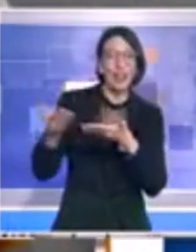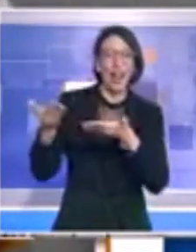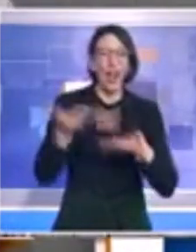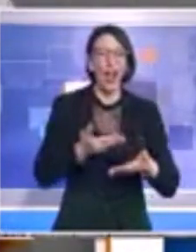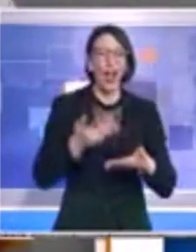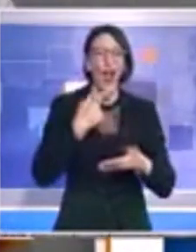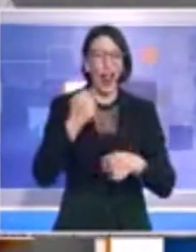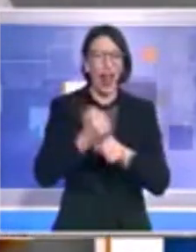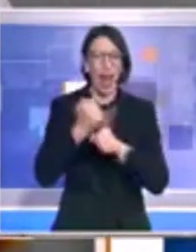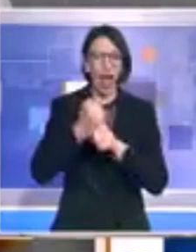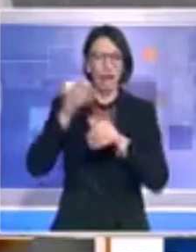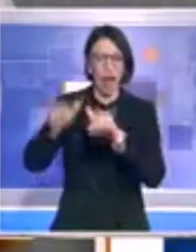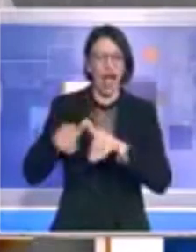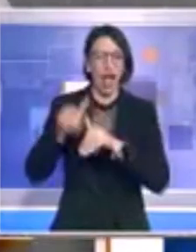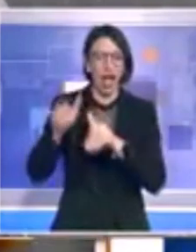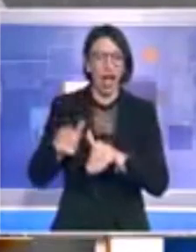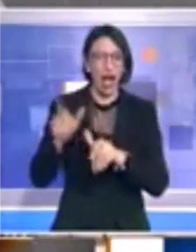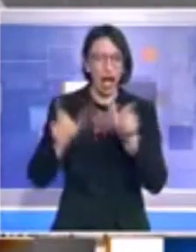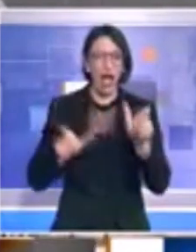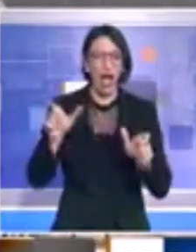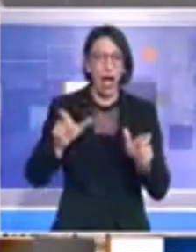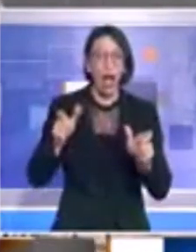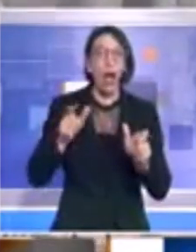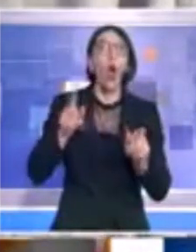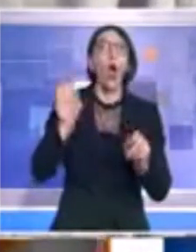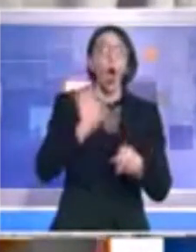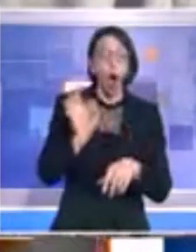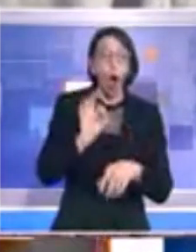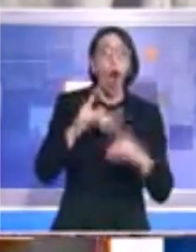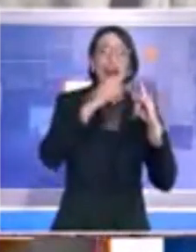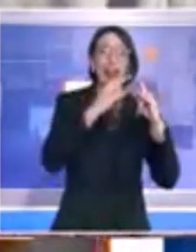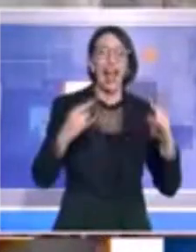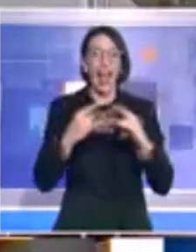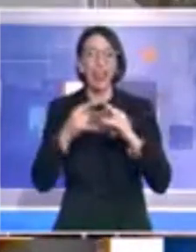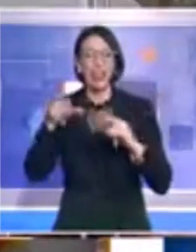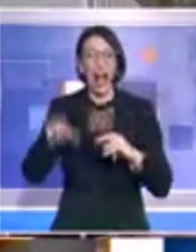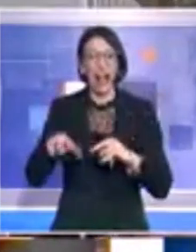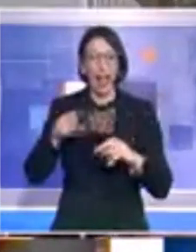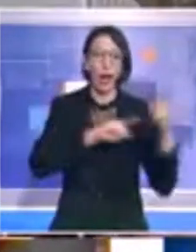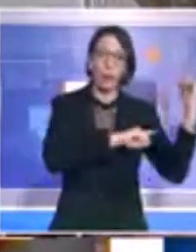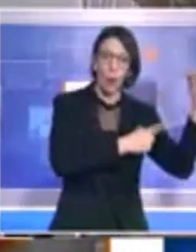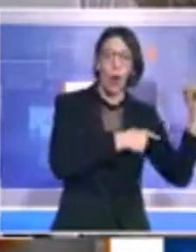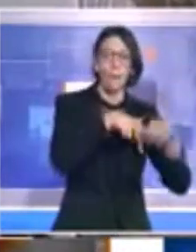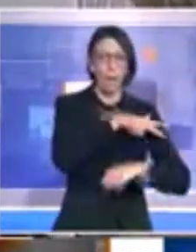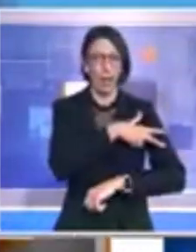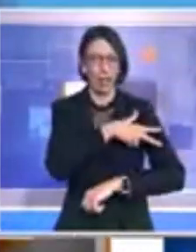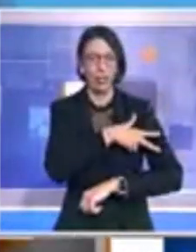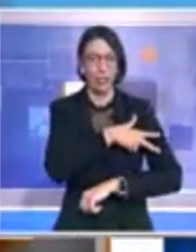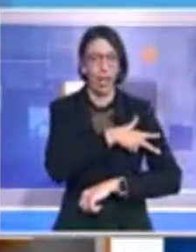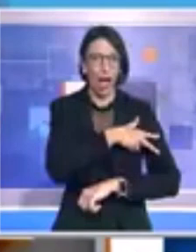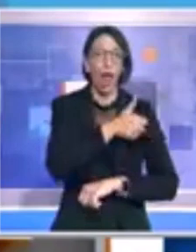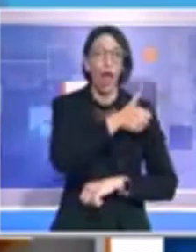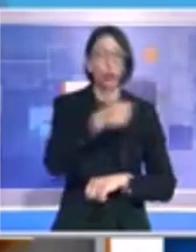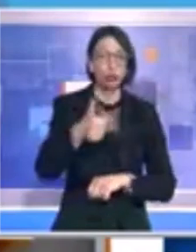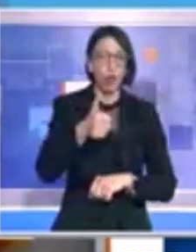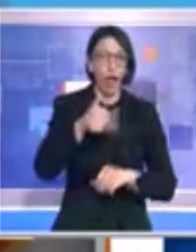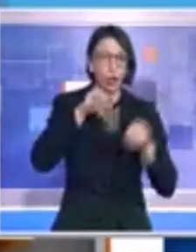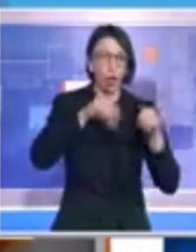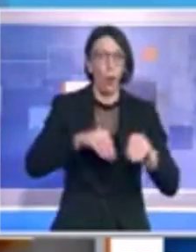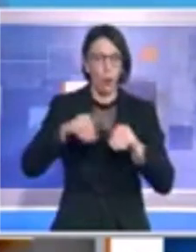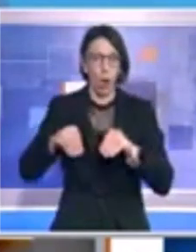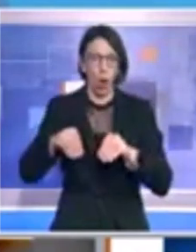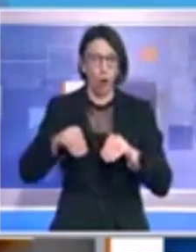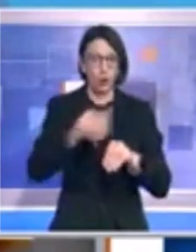accoglienza braccianti le alternative immediate possono essere le tende del Qatar a Potenza e Matera un centinaio di posti a testa ma da